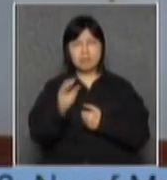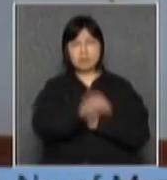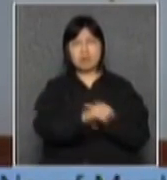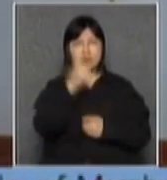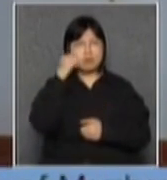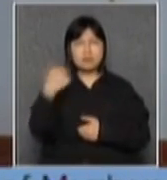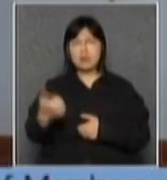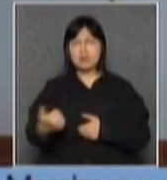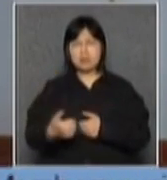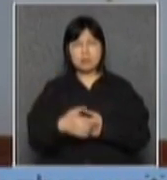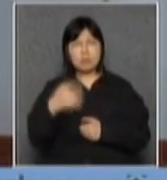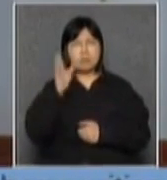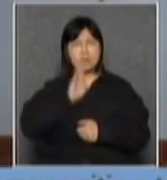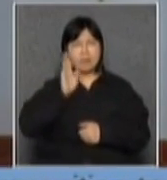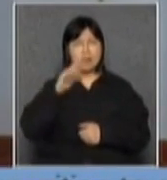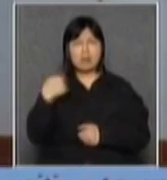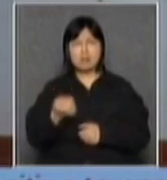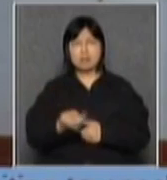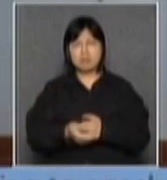得噶啦。其實好簡單，